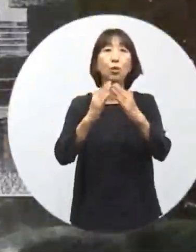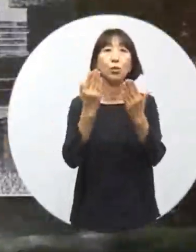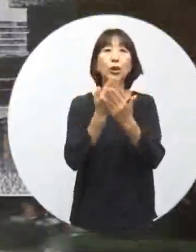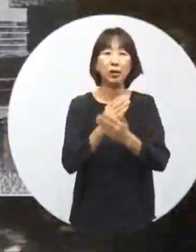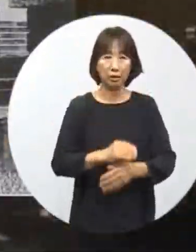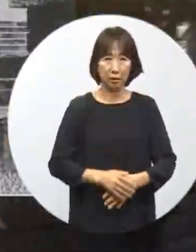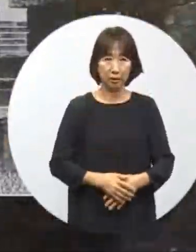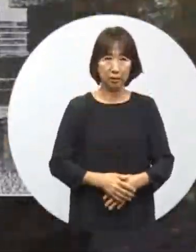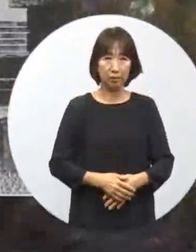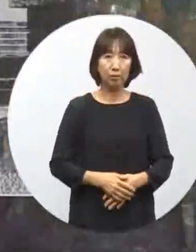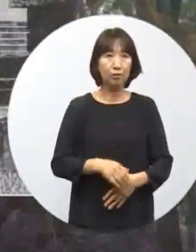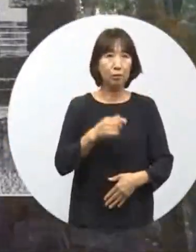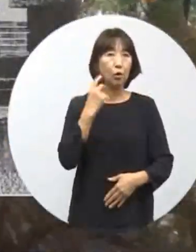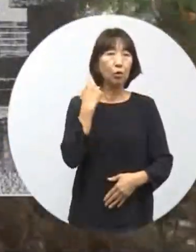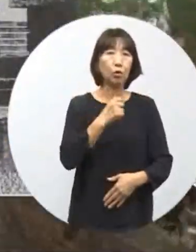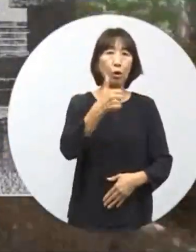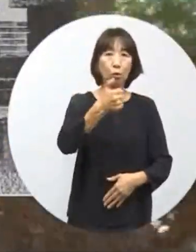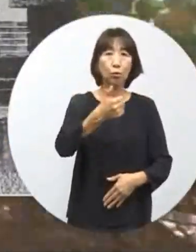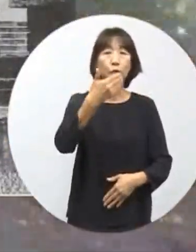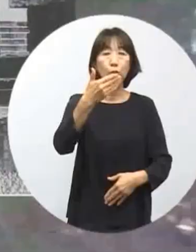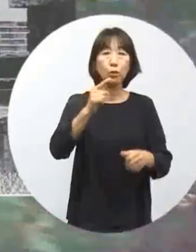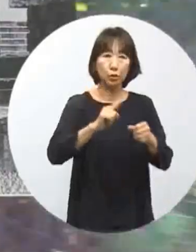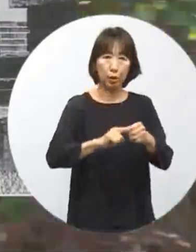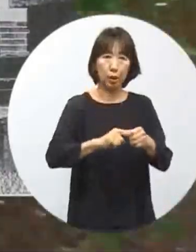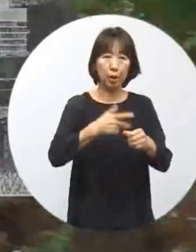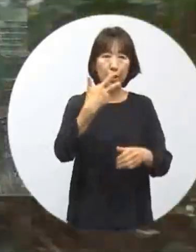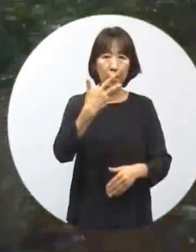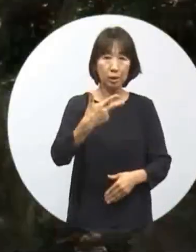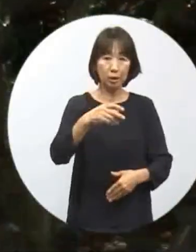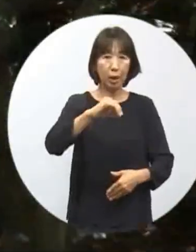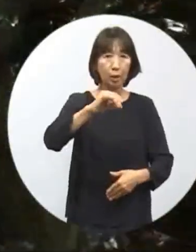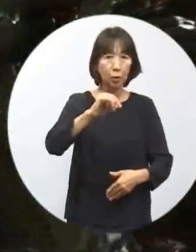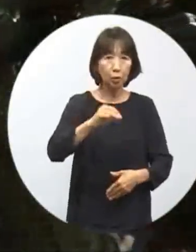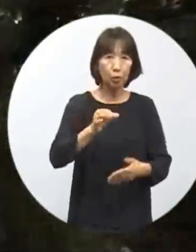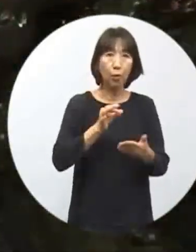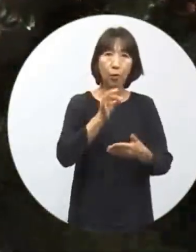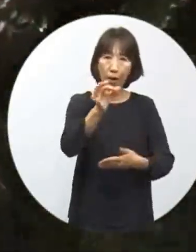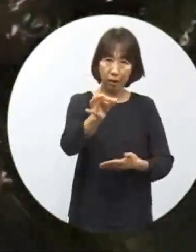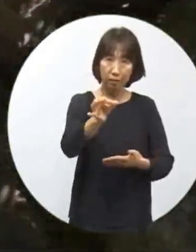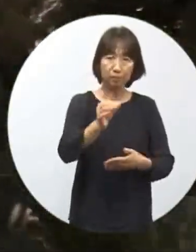その後昭和59年に市が敷地を購入し、